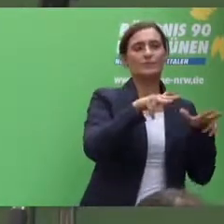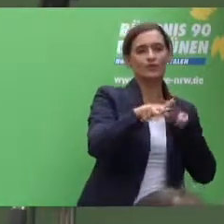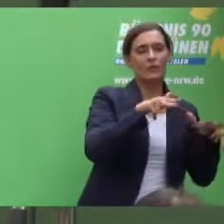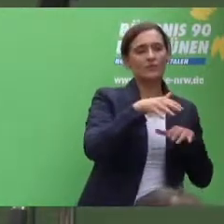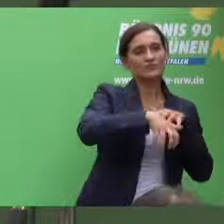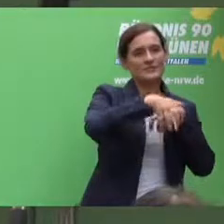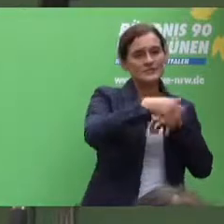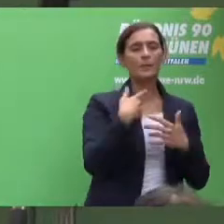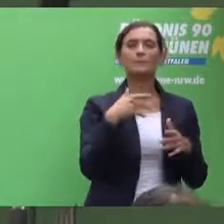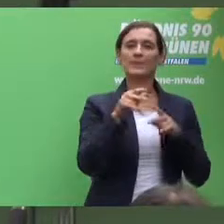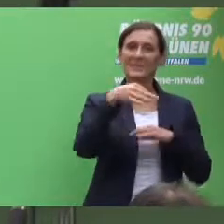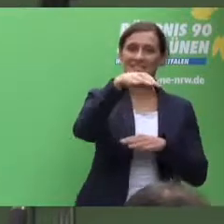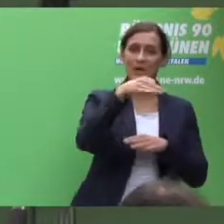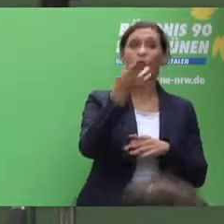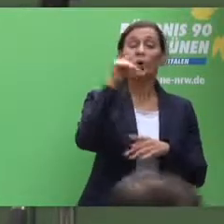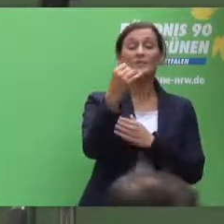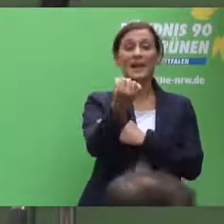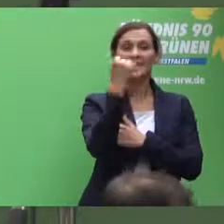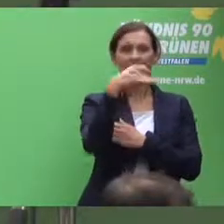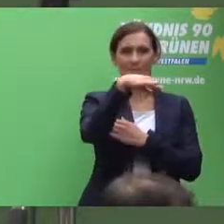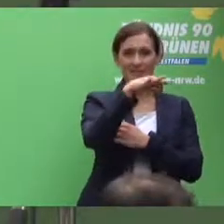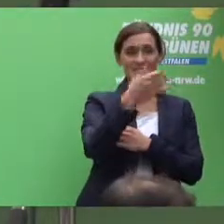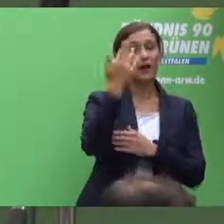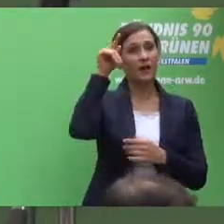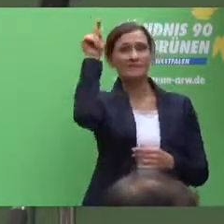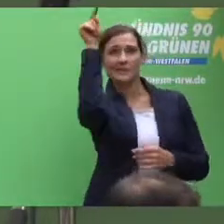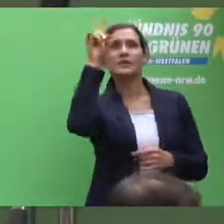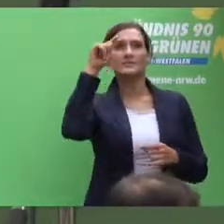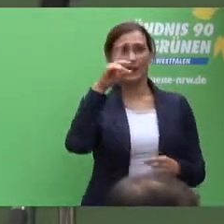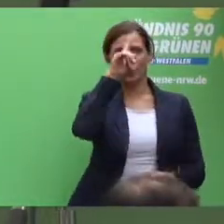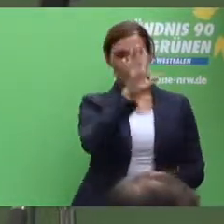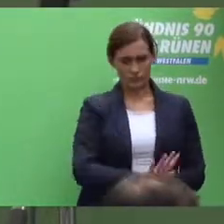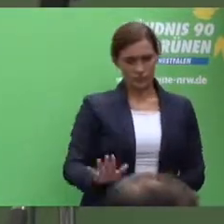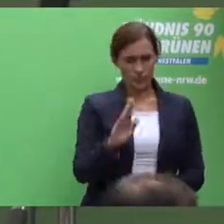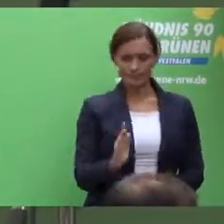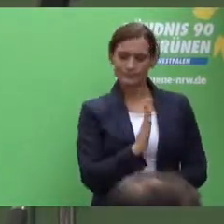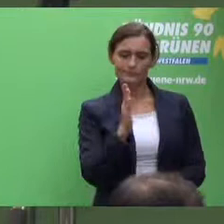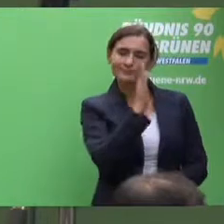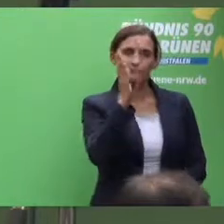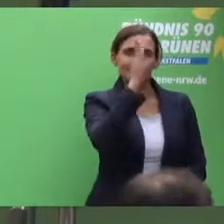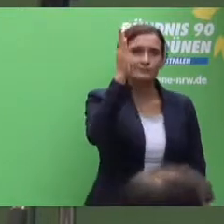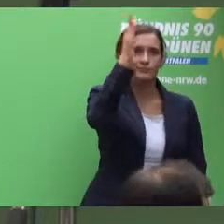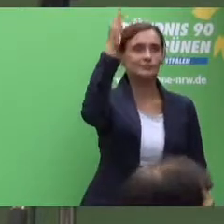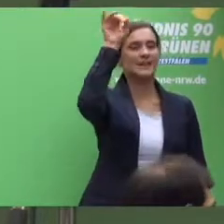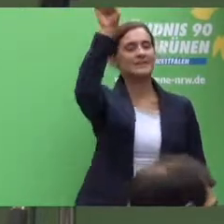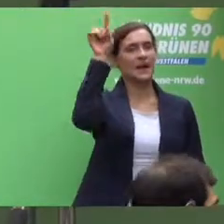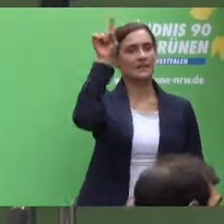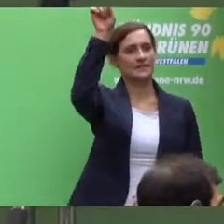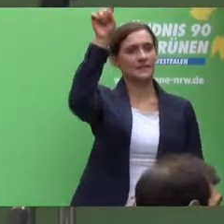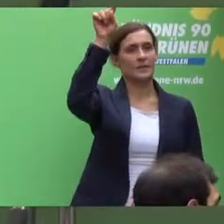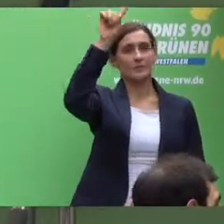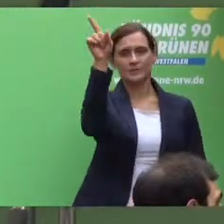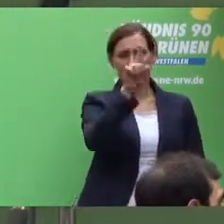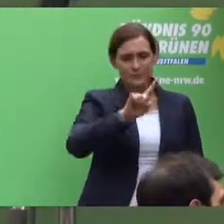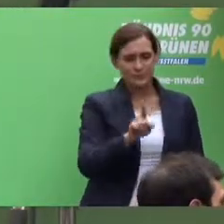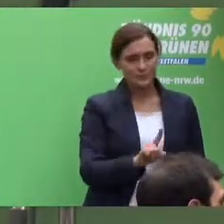von Schleswig-Holstein, dann habt ihr ganz Deutschland durchquert auf dem Rad. Und eine Gefahr hattet ihr zu keinem